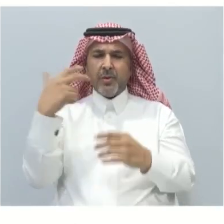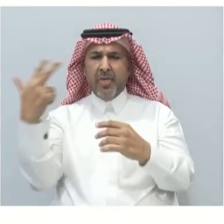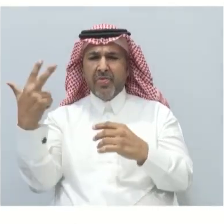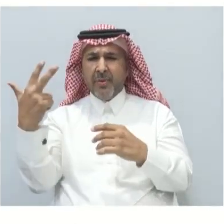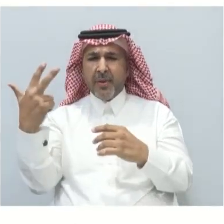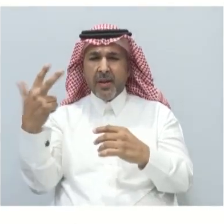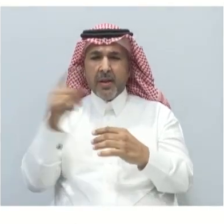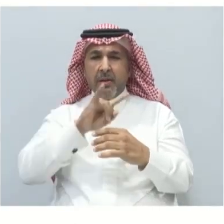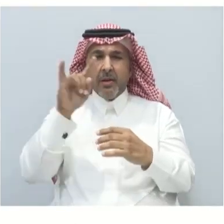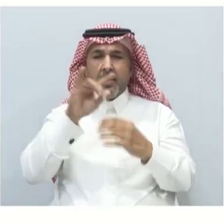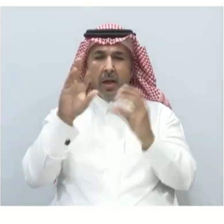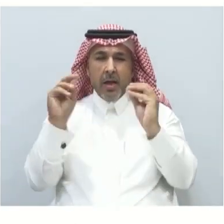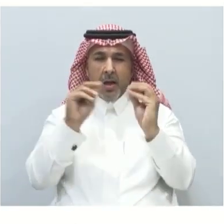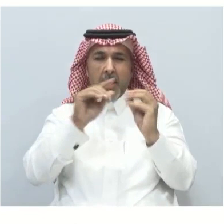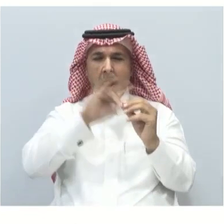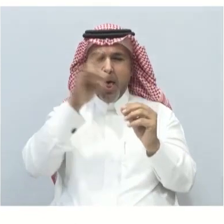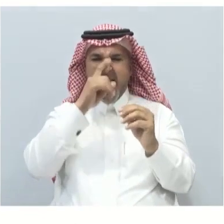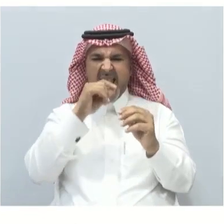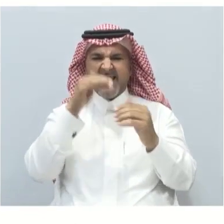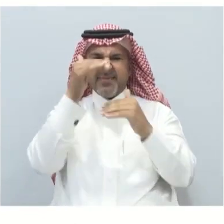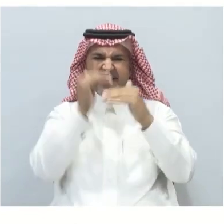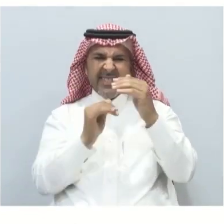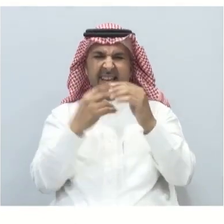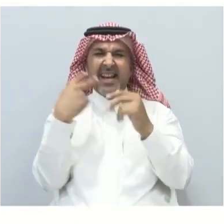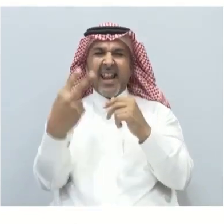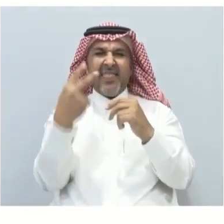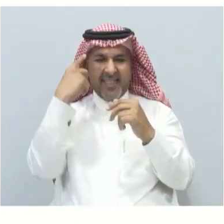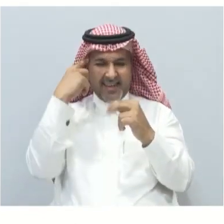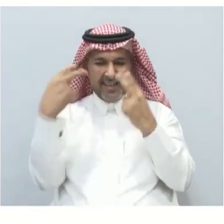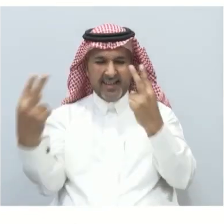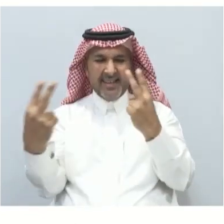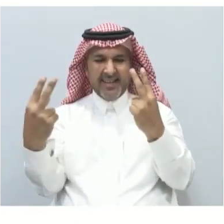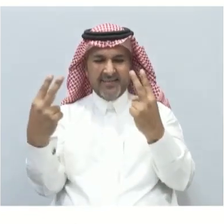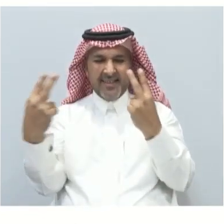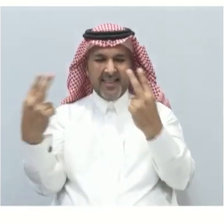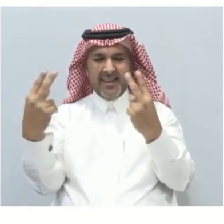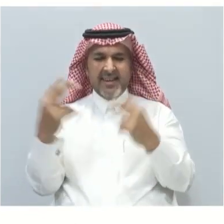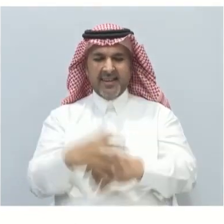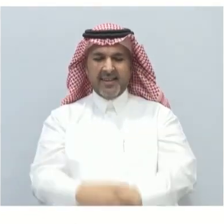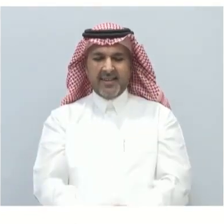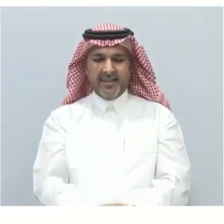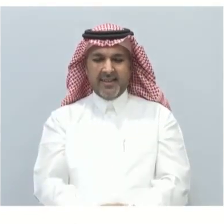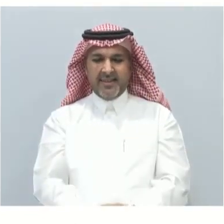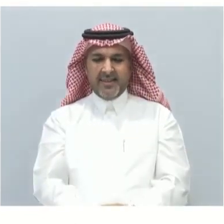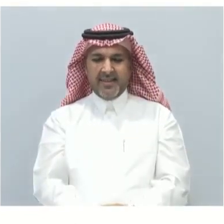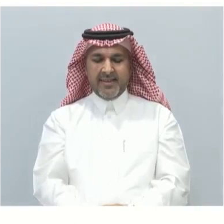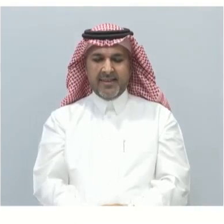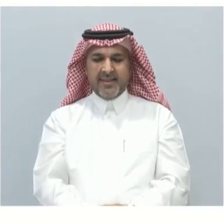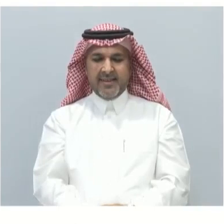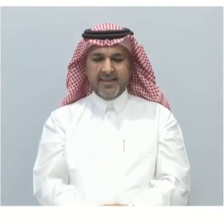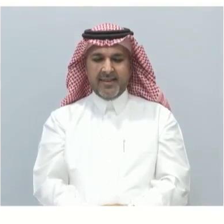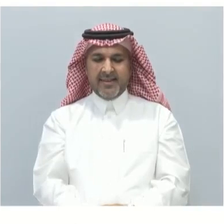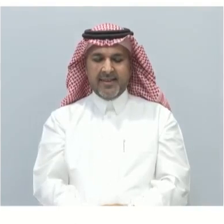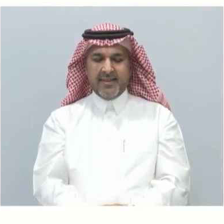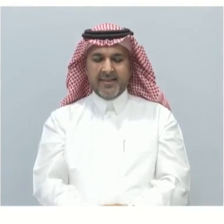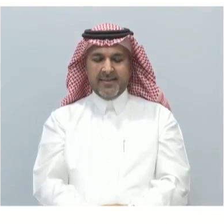الطلاب يخطي يقول 8 تربيع هذا خطا ال 16 ليست من قوى العدد 8 لكن ال 16 والث كلهم من قوه